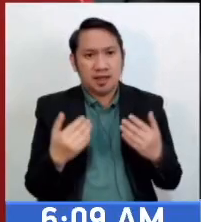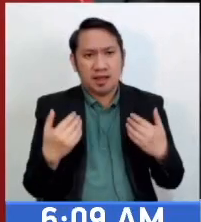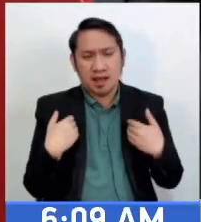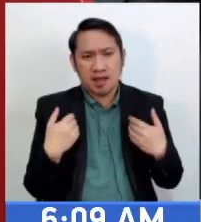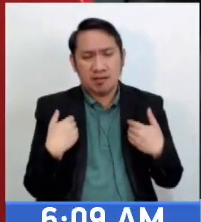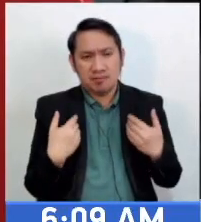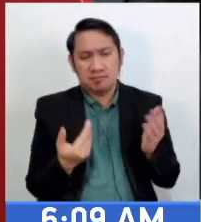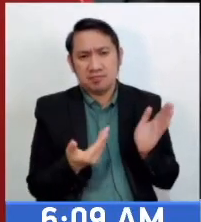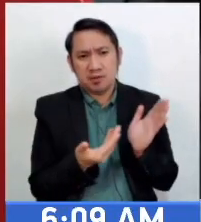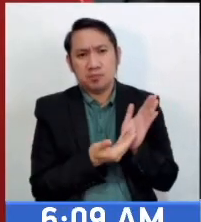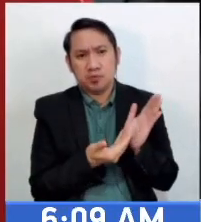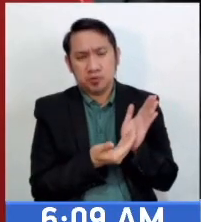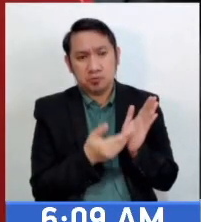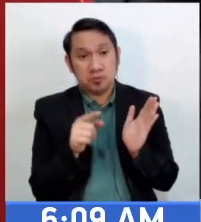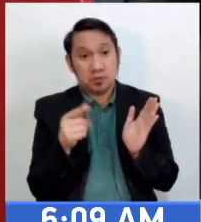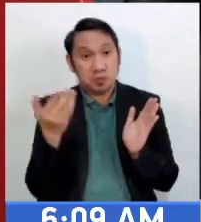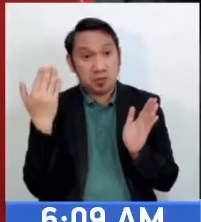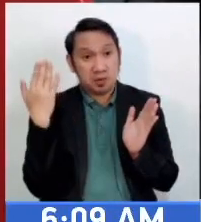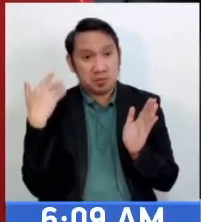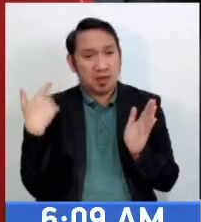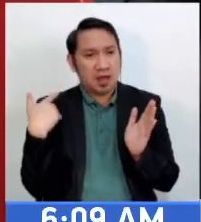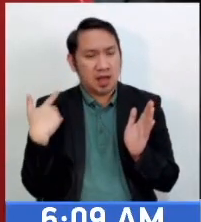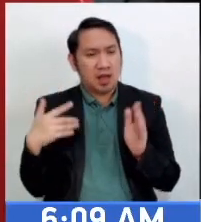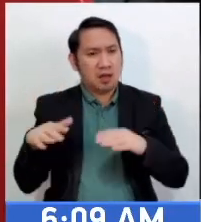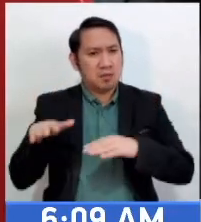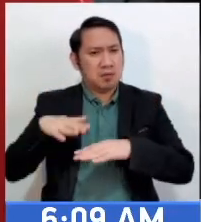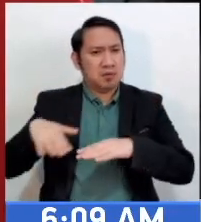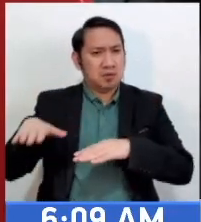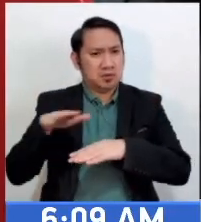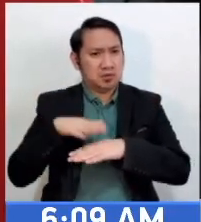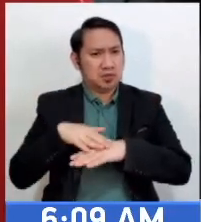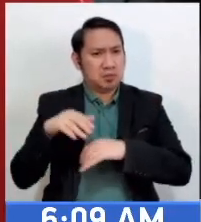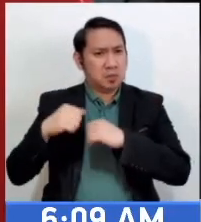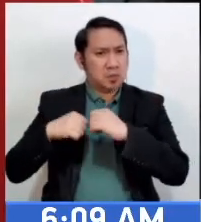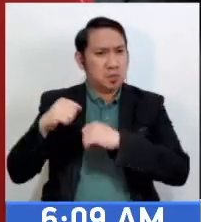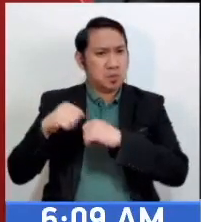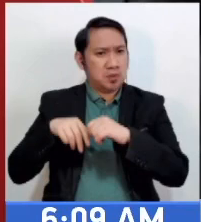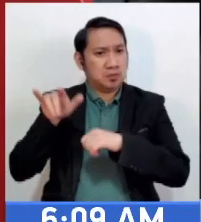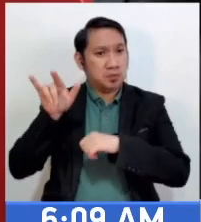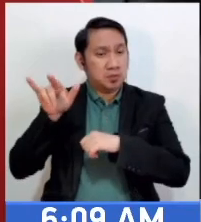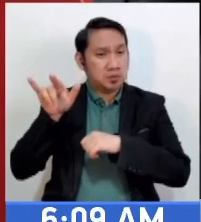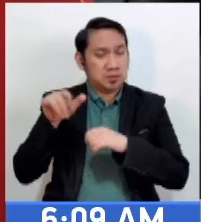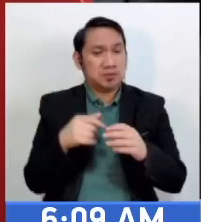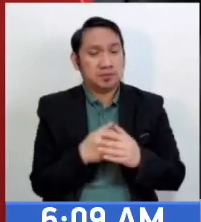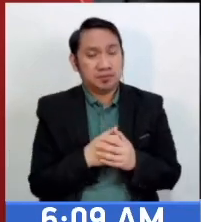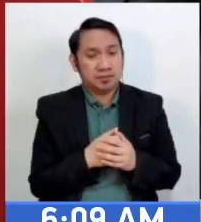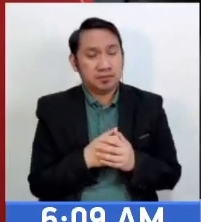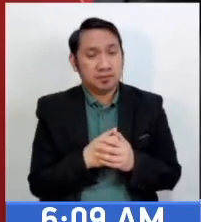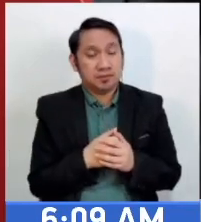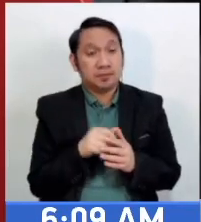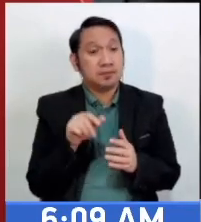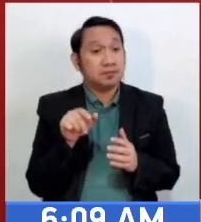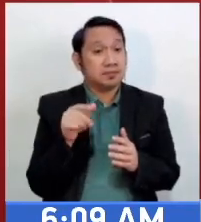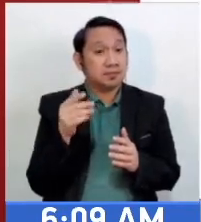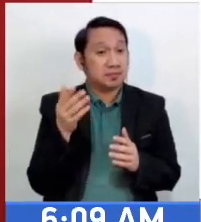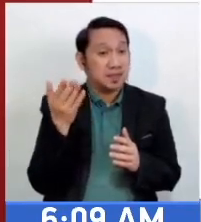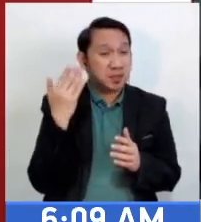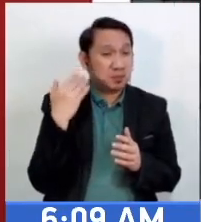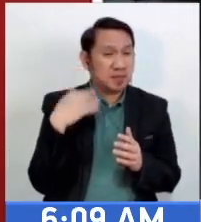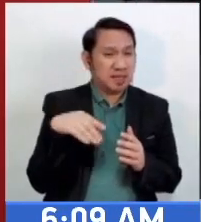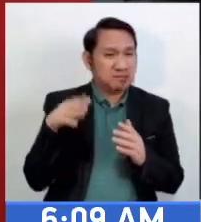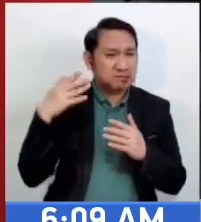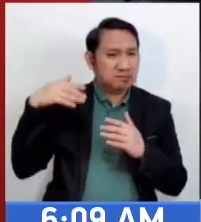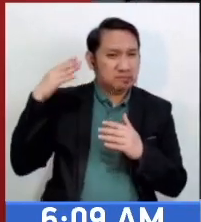na dati nang may lupa ang lugar na ginagawang airport. Base rin sa mga mapa ng DNR at NAMRIA noong dekada 90, dating isla